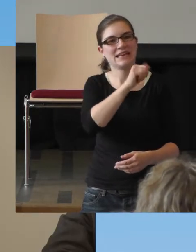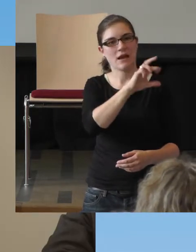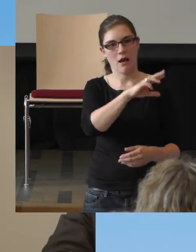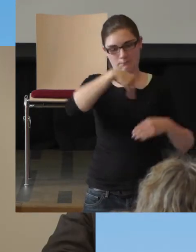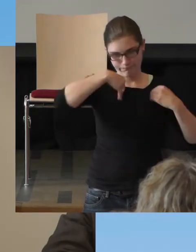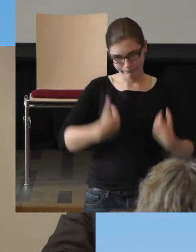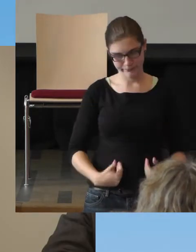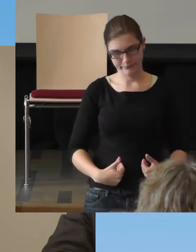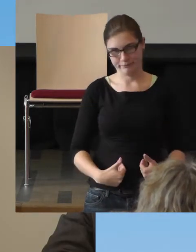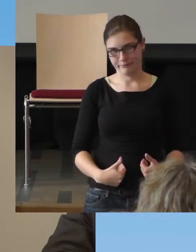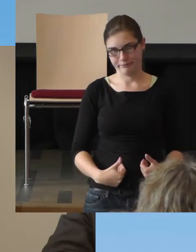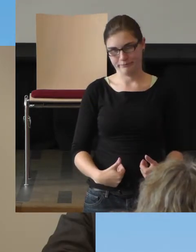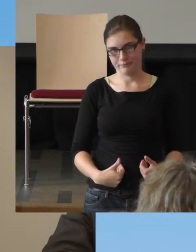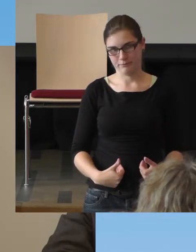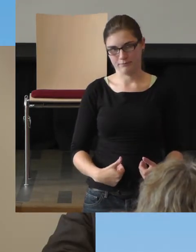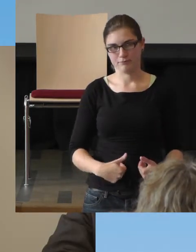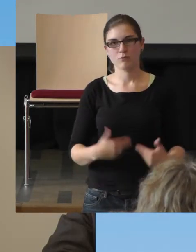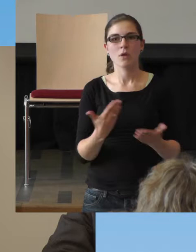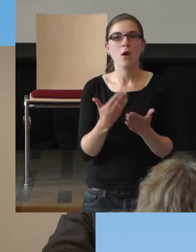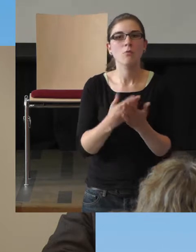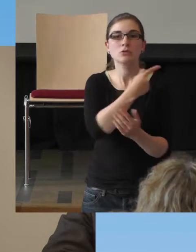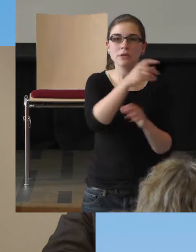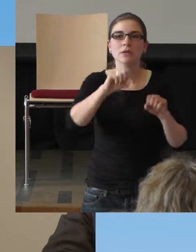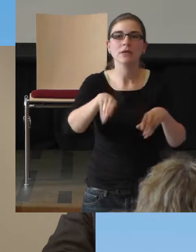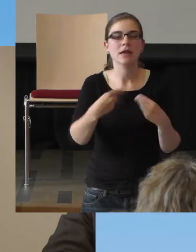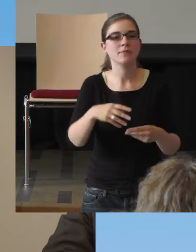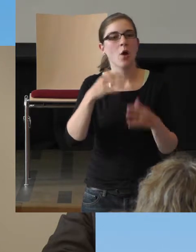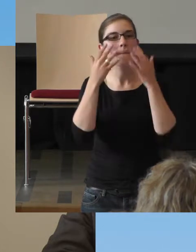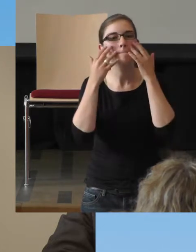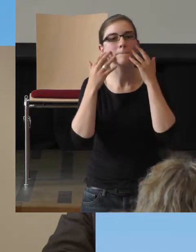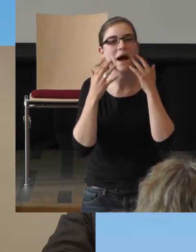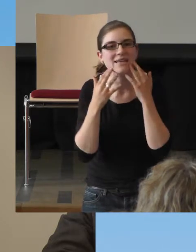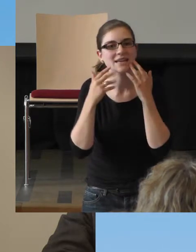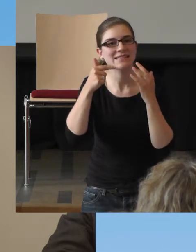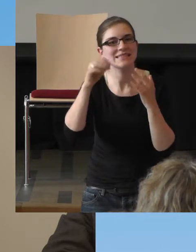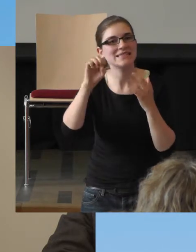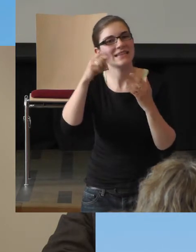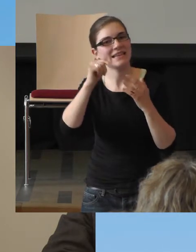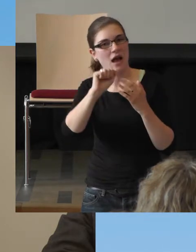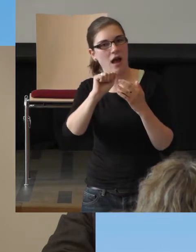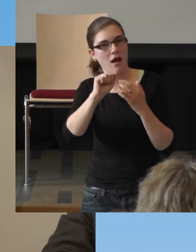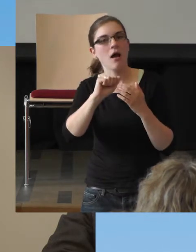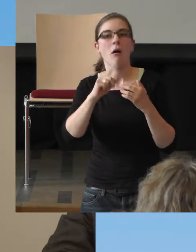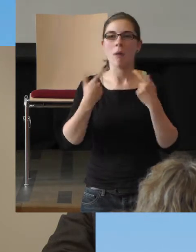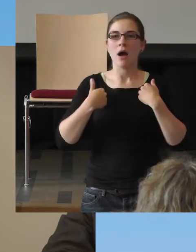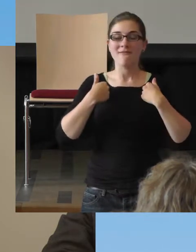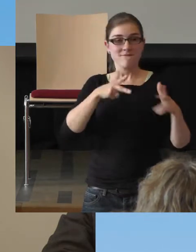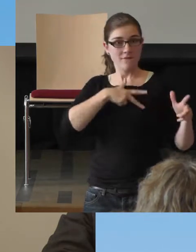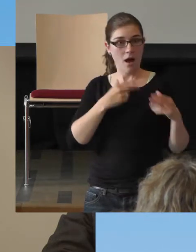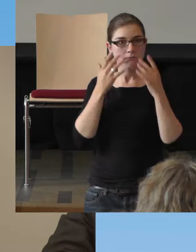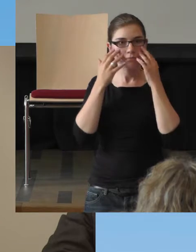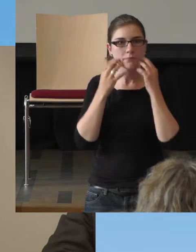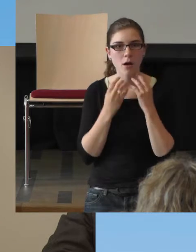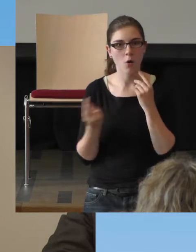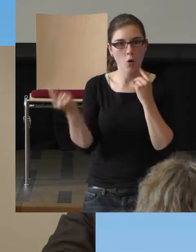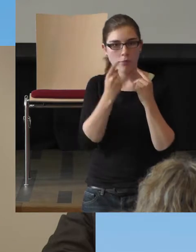auch einen Maserntiter finden, trotzdem würde ich nicht sagen, Sie haben Masern, sondern Sie haben mal Masern gehabt. Also Borrelientiter heißt, irgendwann ist mal eine Zecke